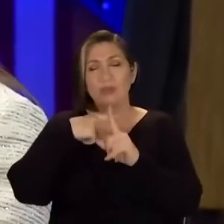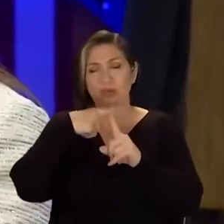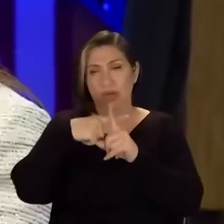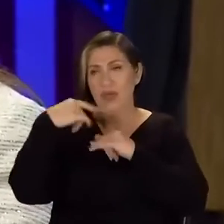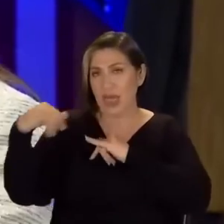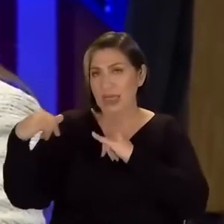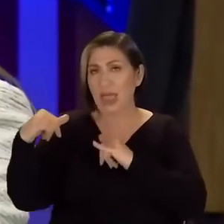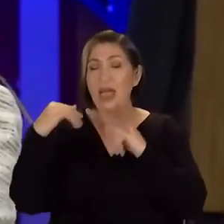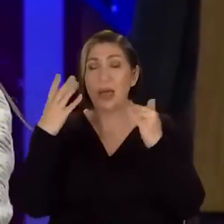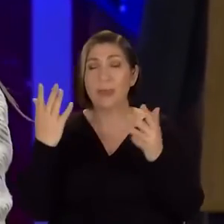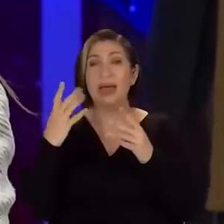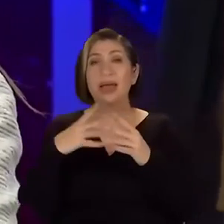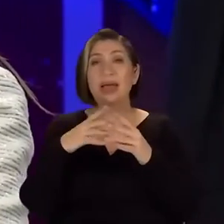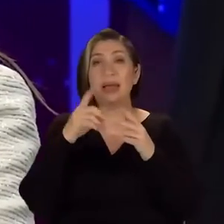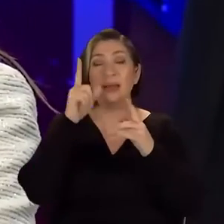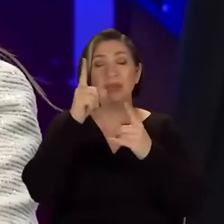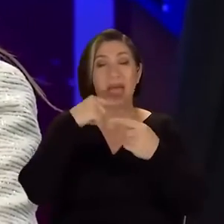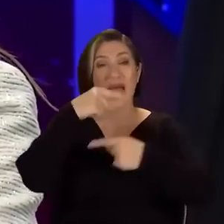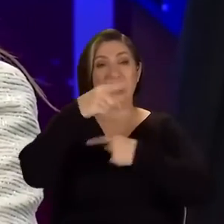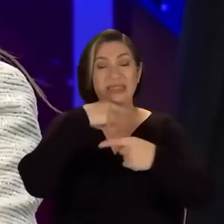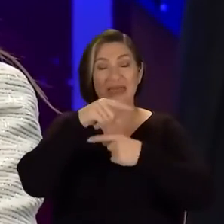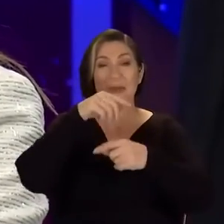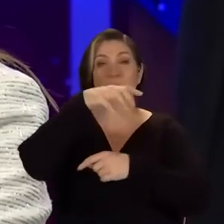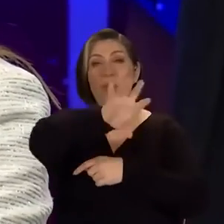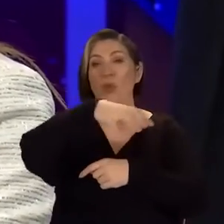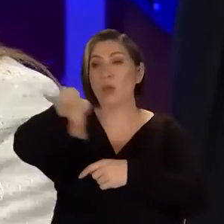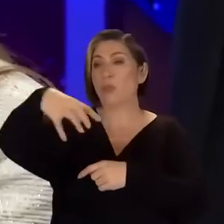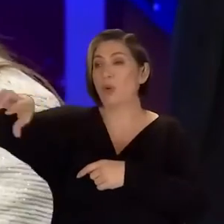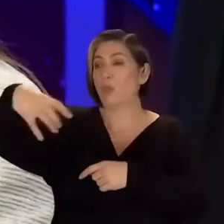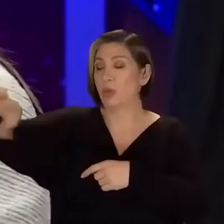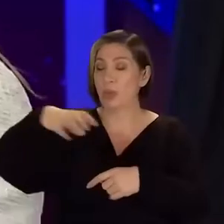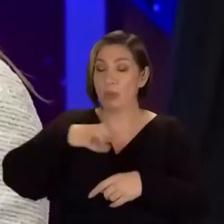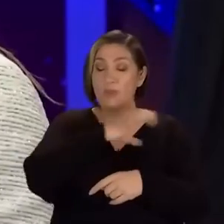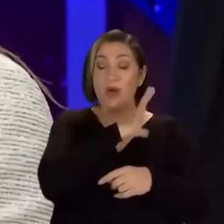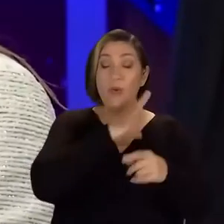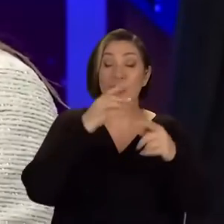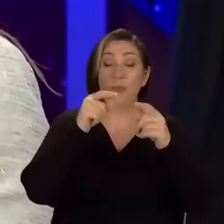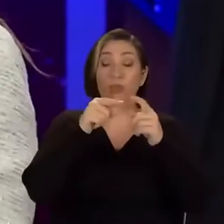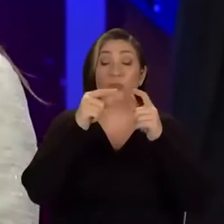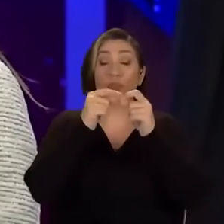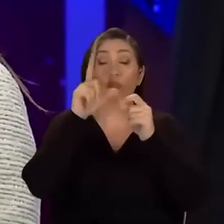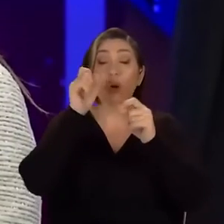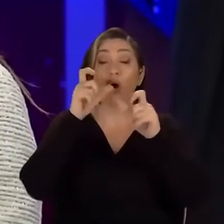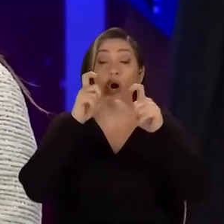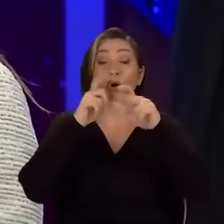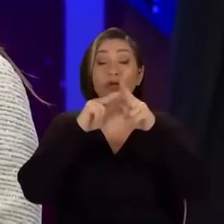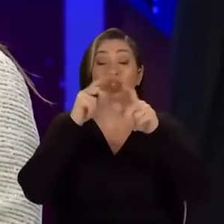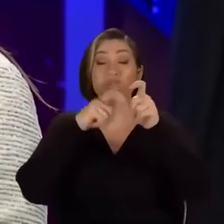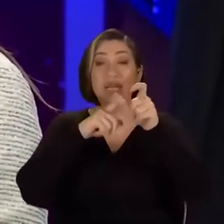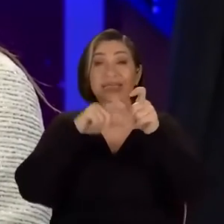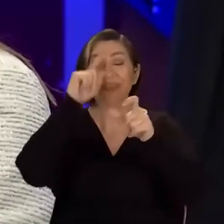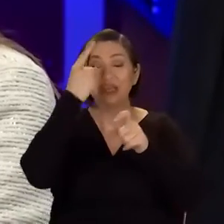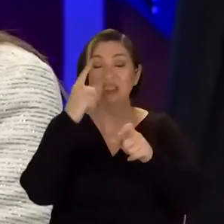taraftayım Özgür Bey gibi, disiplinler arası bilimler bunlar artık. Çünkü blockchain veya kripto parayı sadece finansçılar